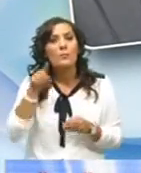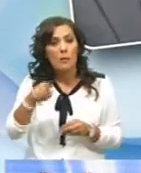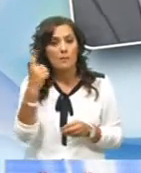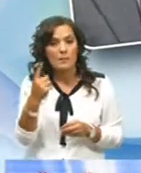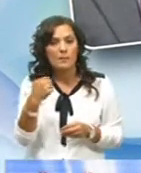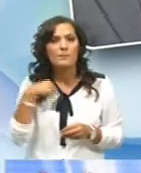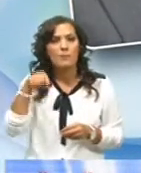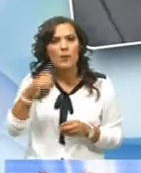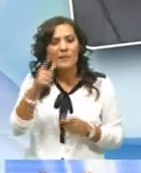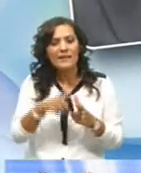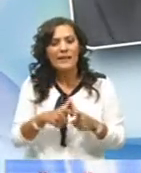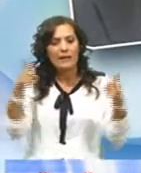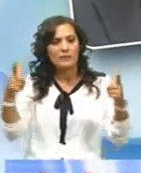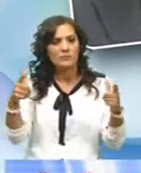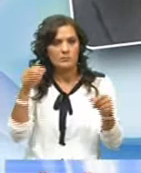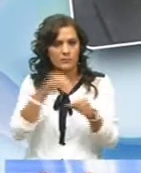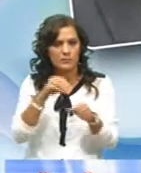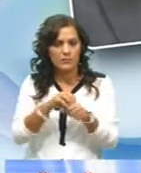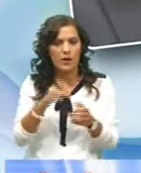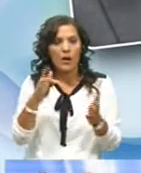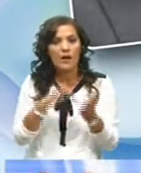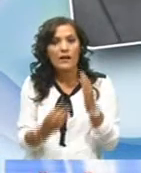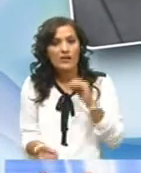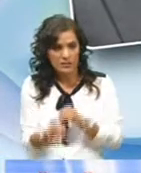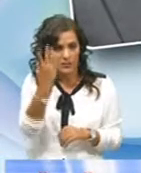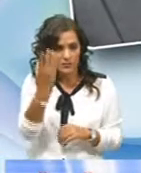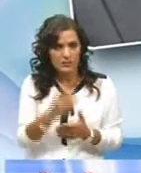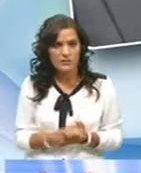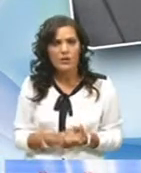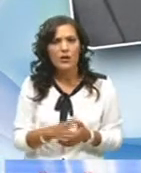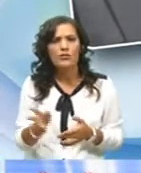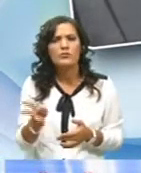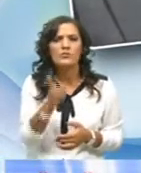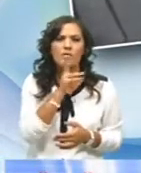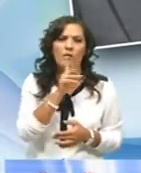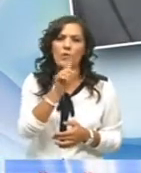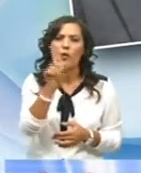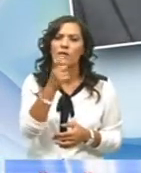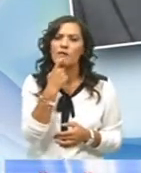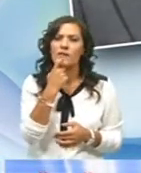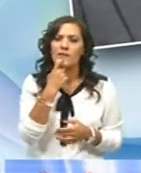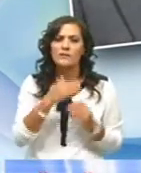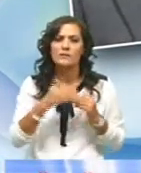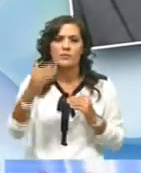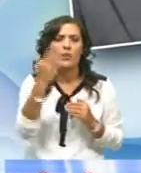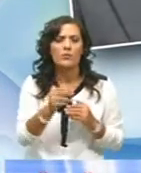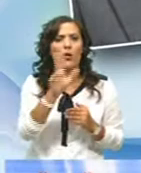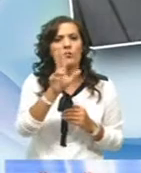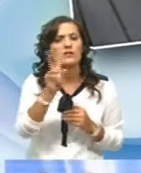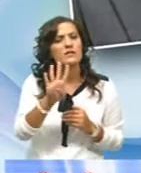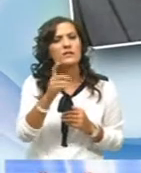bir şimdi böyle bir gelişimin ortaya çıkması son on yıllarda olmuştur